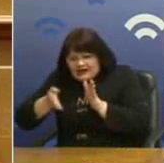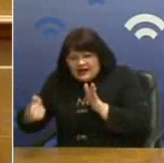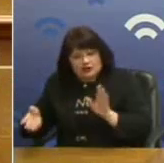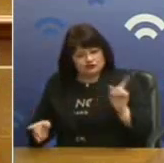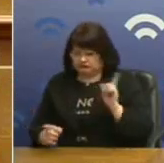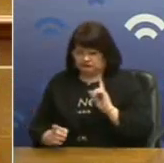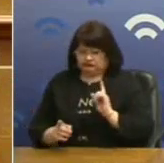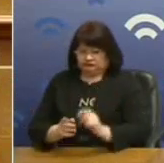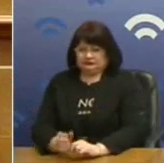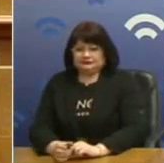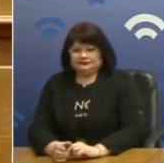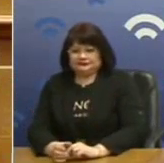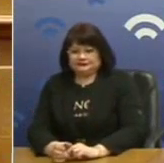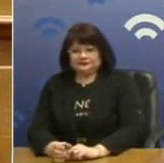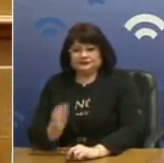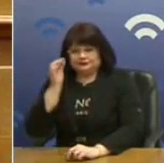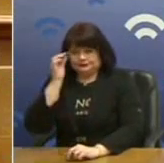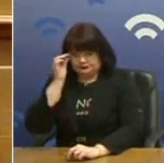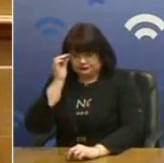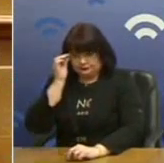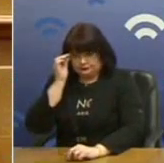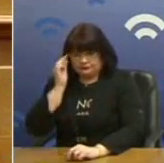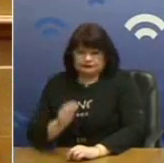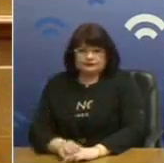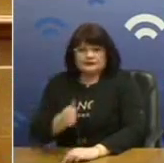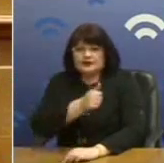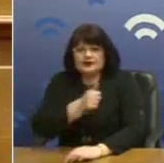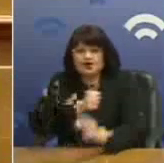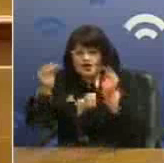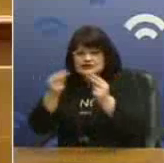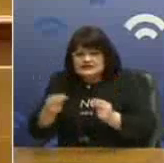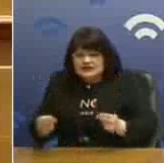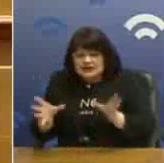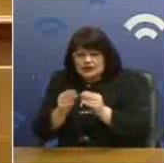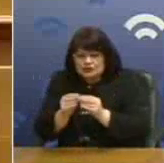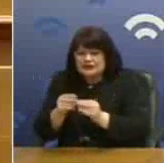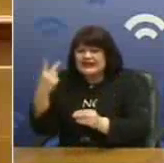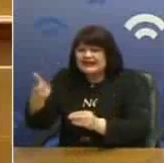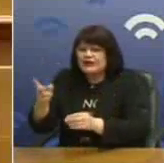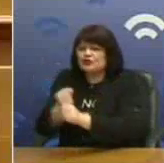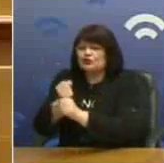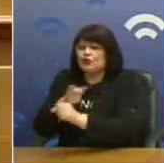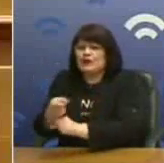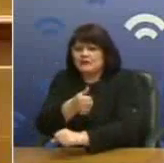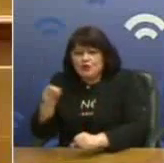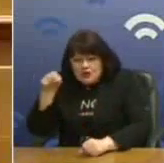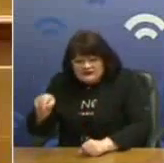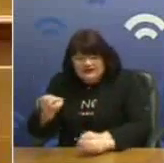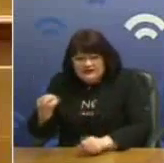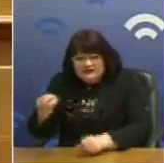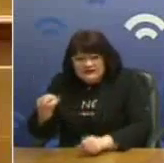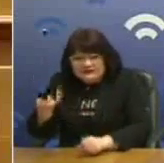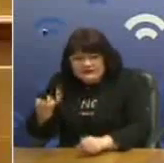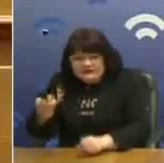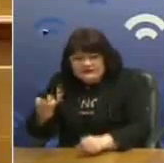τον επαναπροσλάβει. Παρά μονάχα στα στοιχεία που αφορούν τον εργαζόμενο στη δική του επιχείρηση. Και είναι